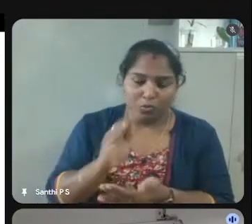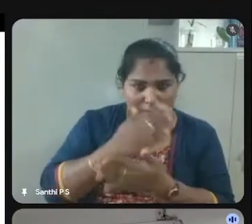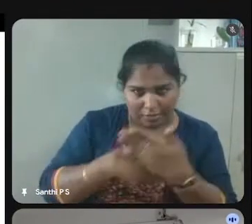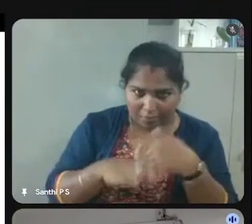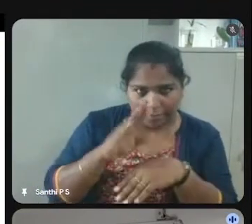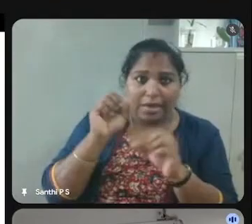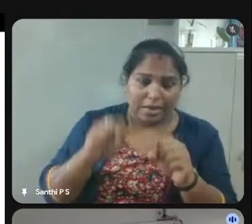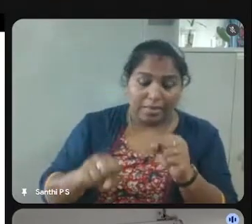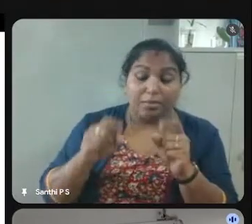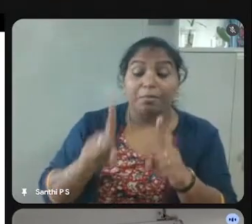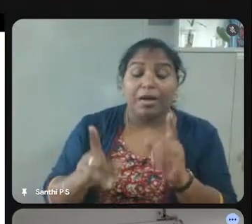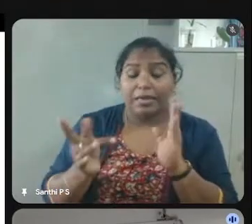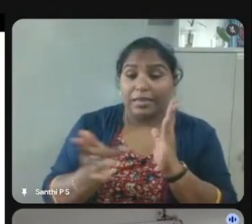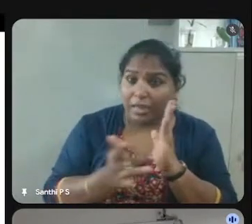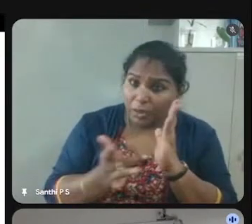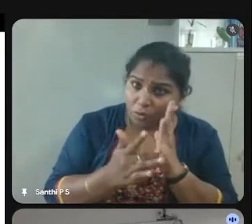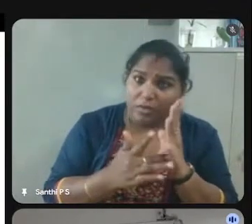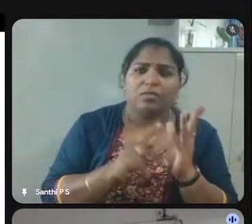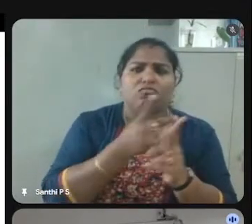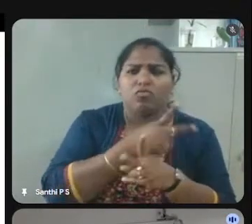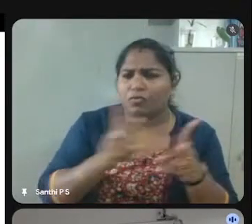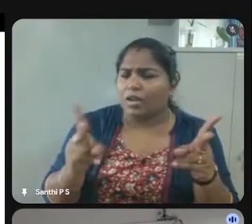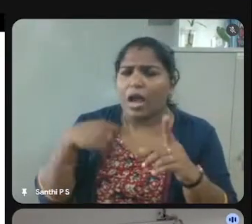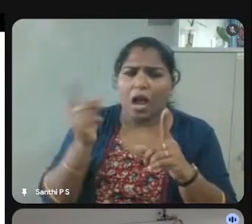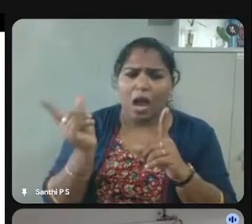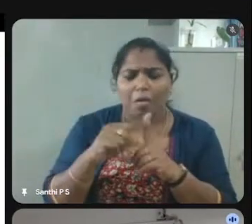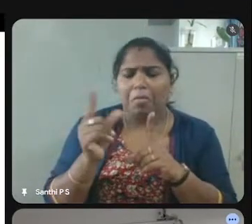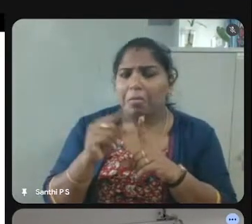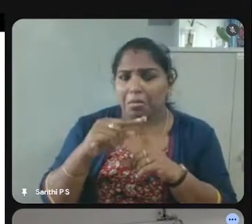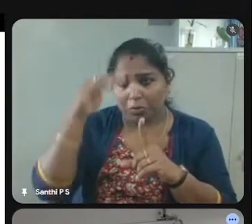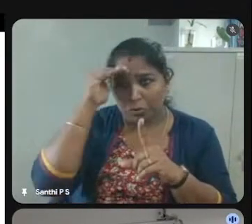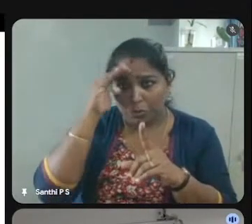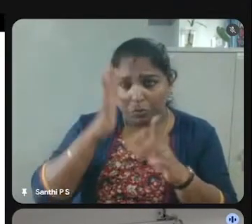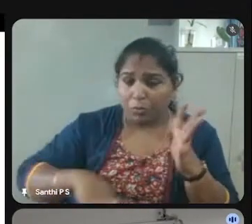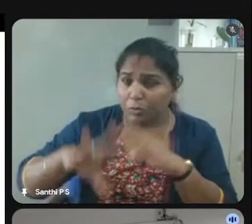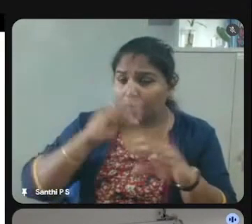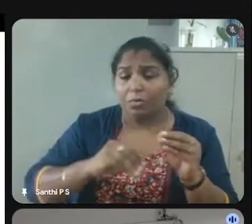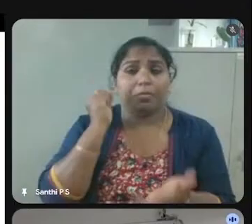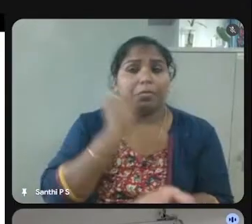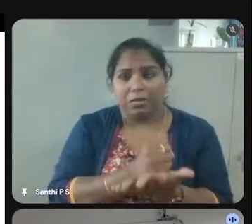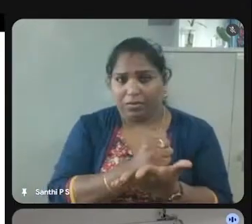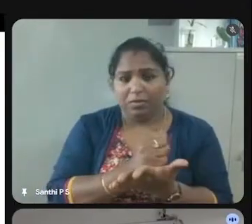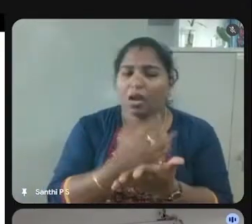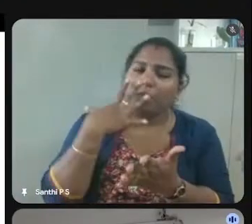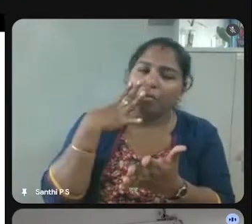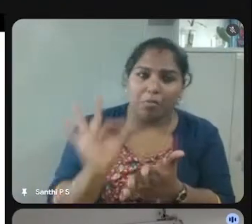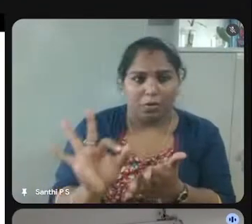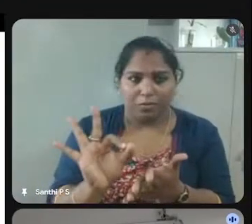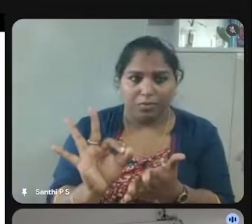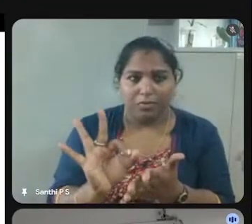നമുക്ക് ചുറ്റുമുള്ള ടെക്നോളജി ആണെന്നുണ്ടെങ്കിലും എന്തിനെ കുറിച്ചും അപ്ഡേറ്റഡ് ആയിട്ടിരിക്കുക എന്നുള്ളതും വളരെ അത്യാവശ്യമായിട്ടുള്ള ഒരു കാര്യമാണ്.